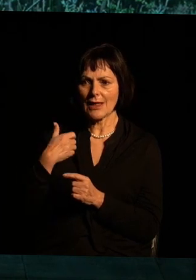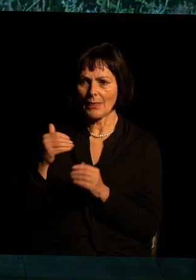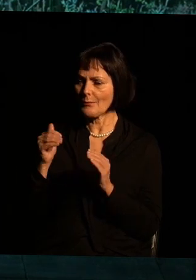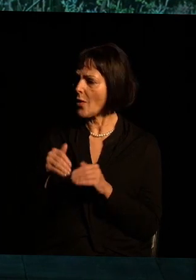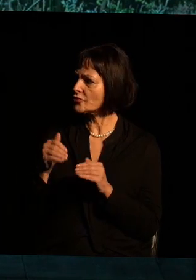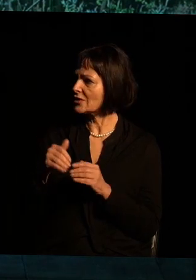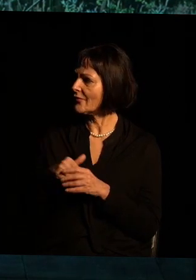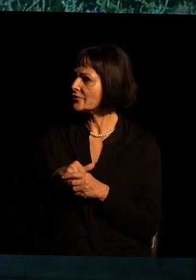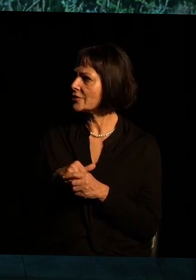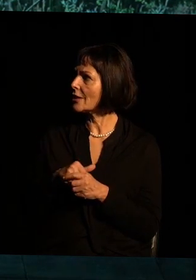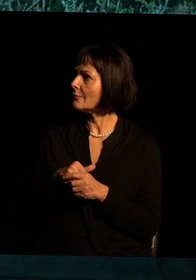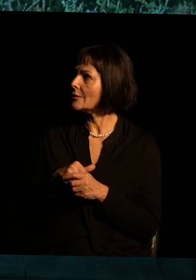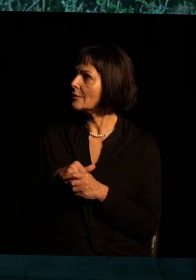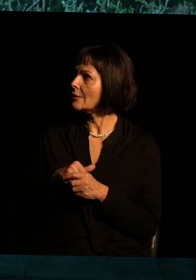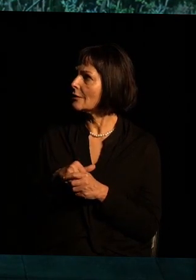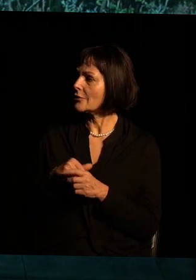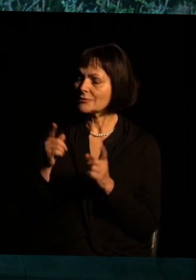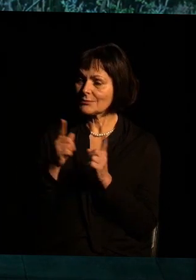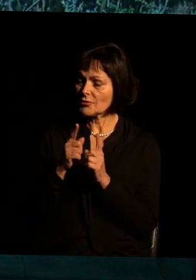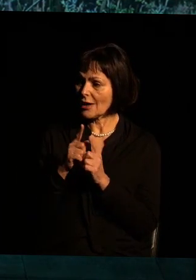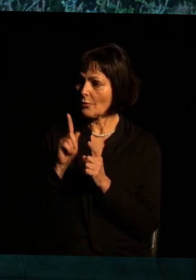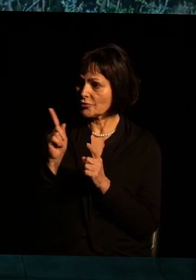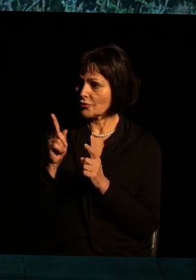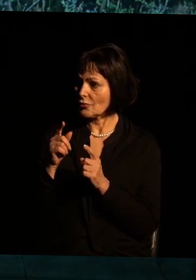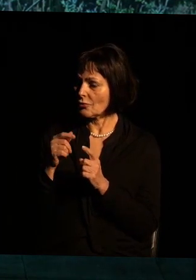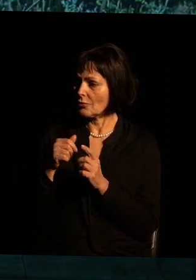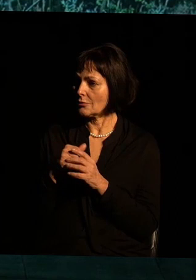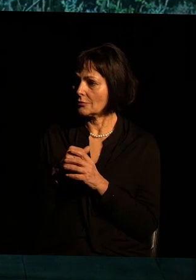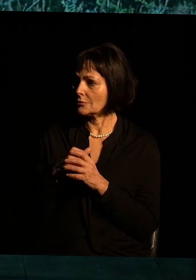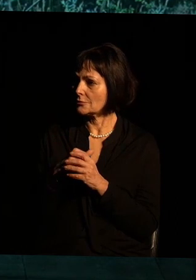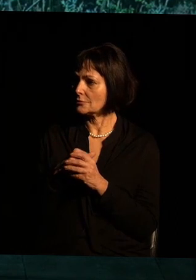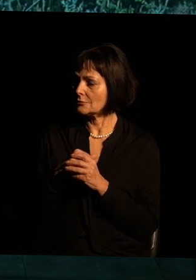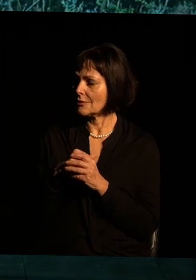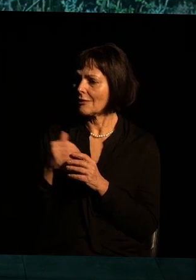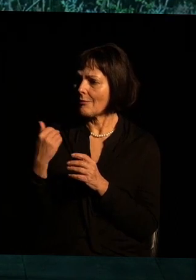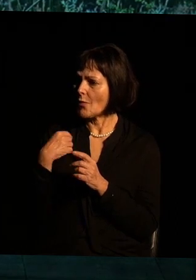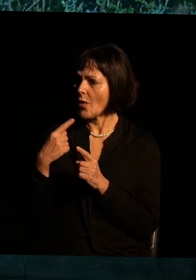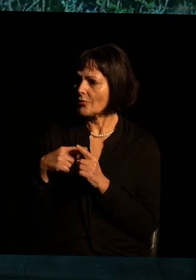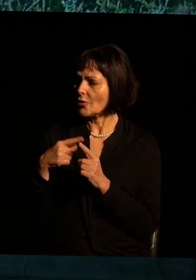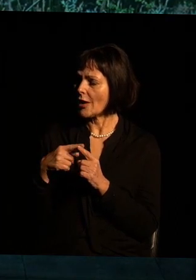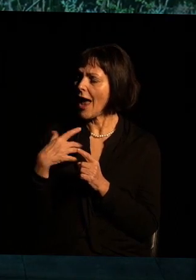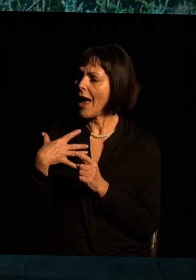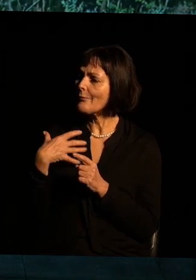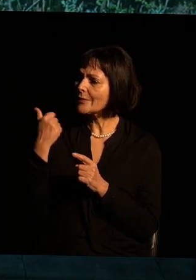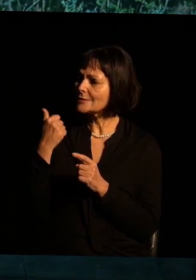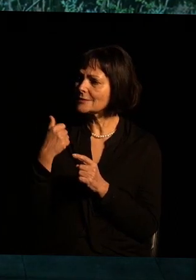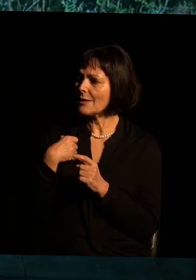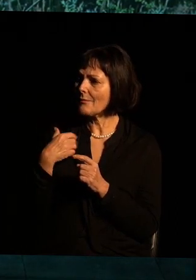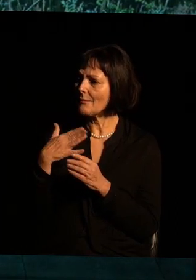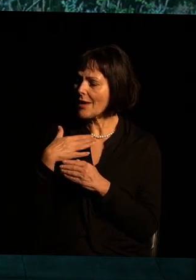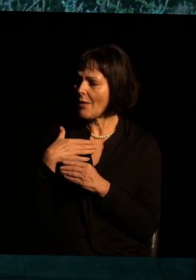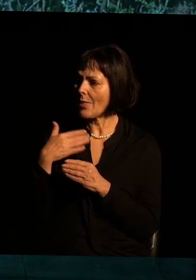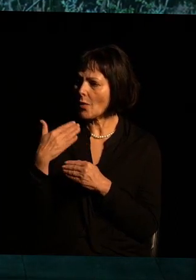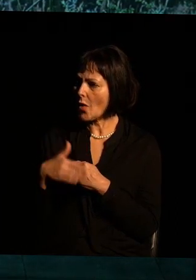już na tym etapie, prawda? Ty ją spotkałeś tutaj, spotkałeś ją gdzieś tam pod Serotorę, ale było tak trochę, że ambicje miała niezwykłe całe